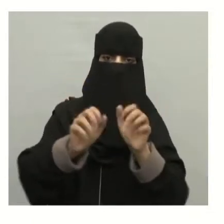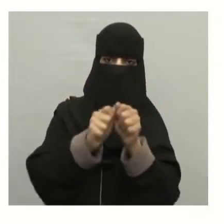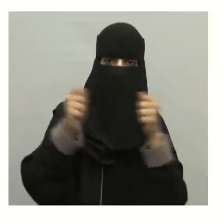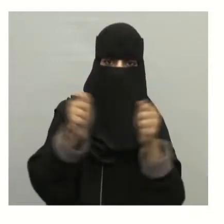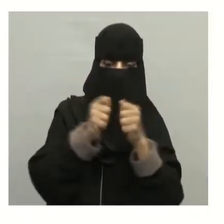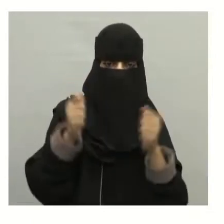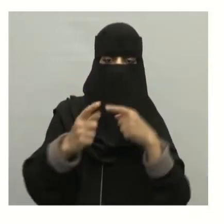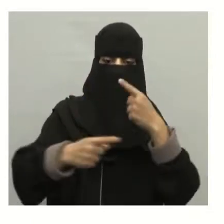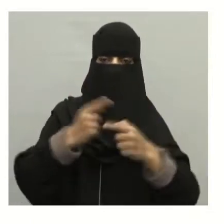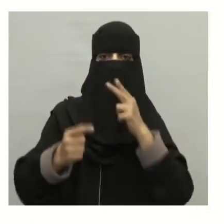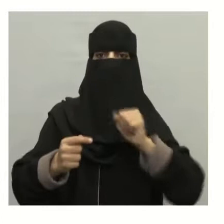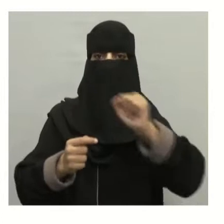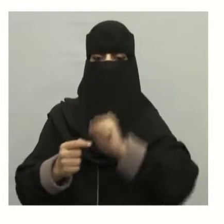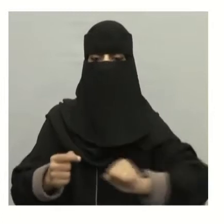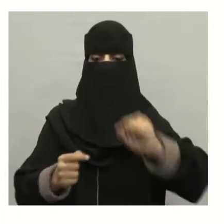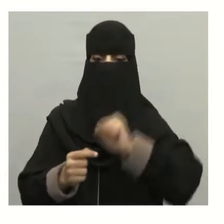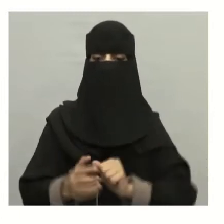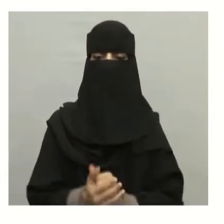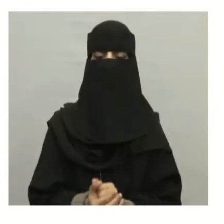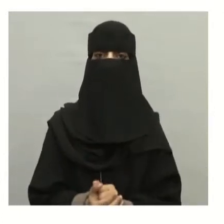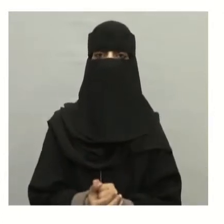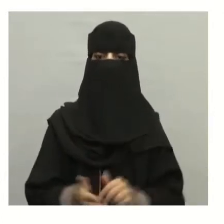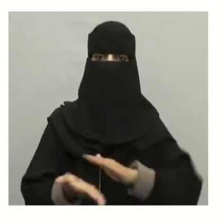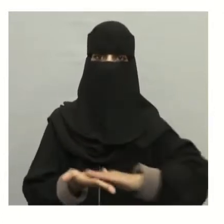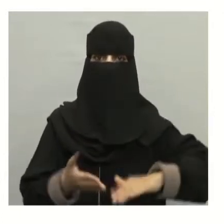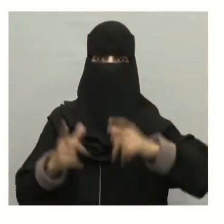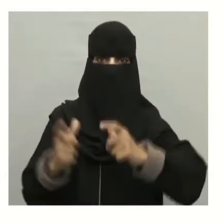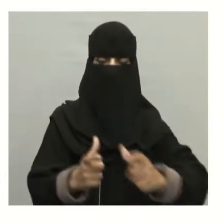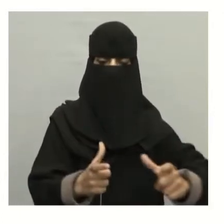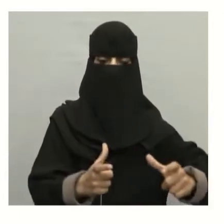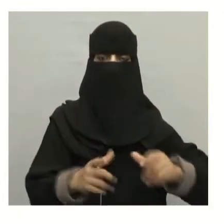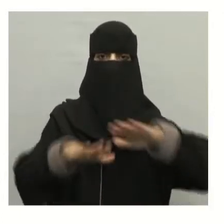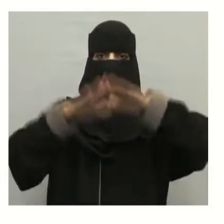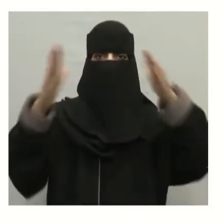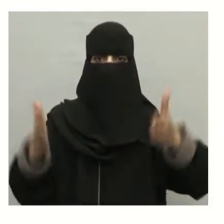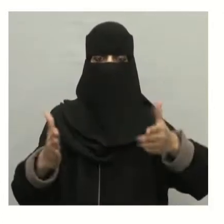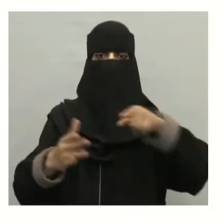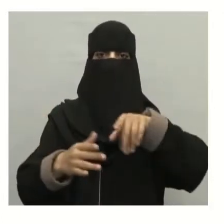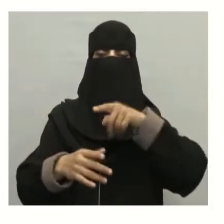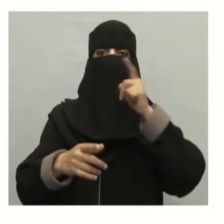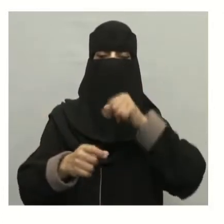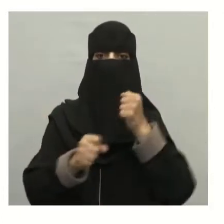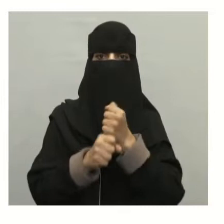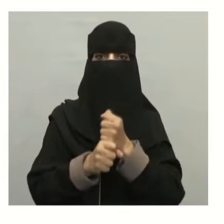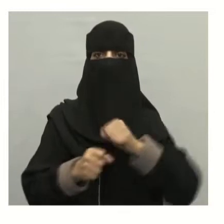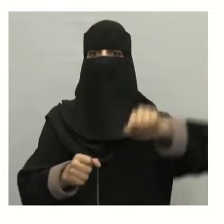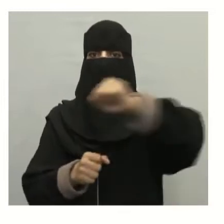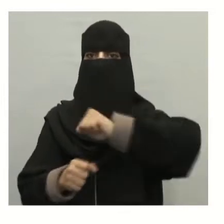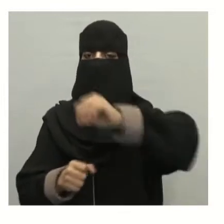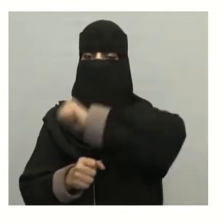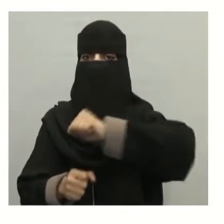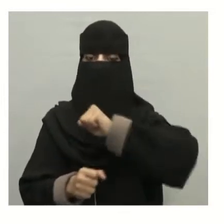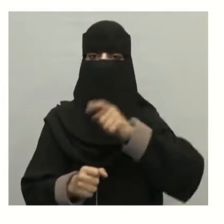بشكل مستمر. لدينا الأرضية، أسطح المطابخ، كلها تحتاج إلى مسح،